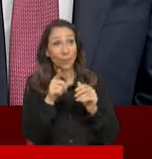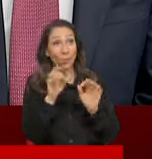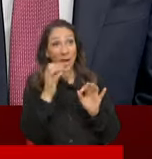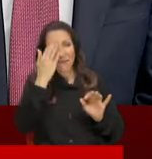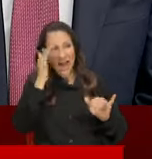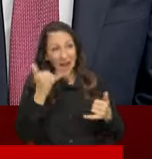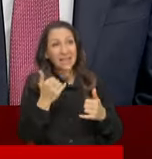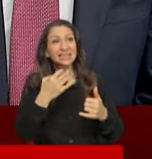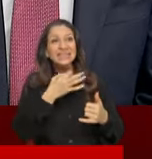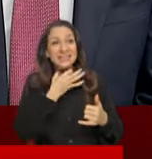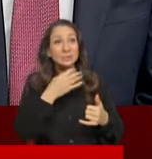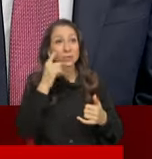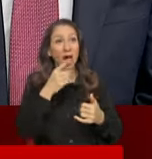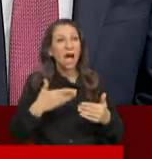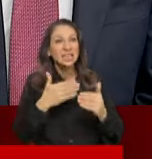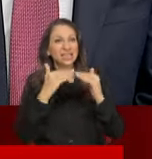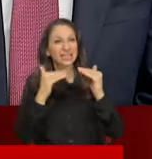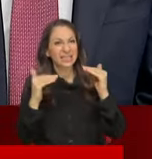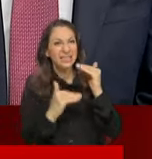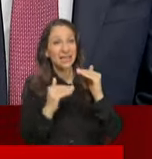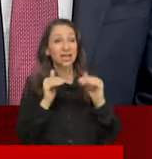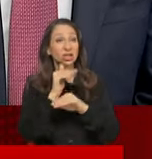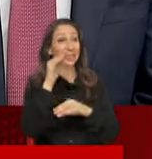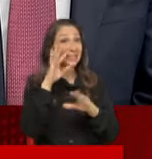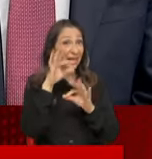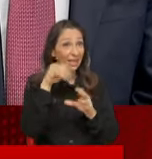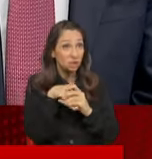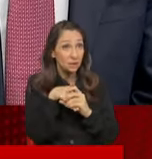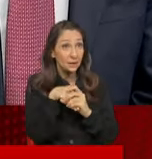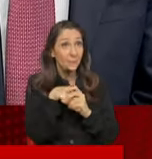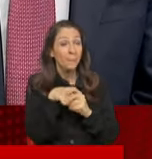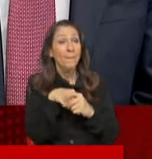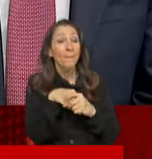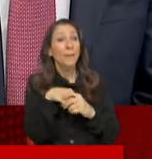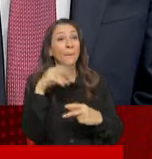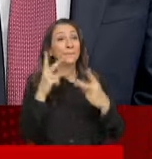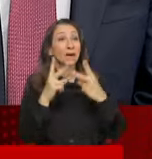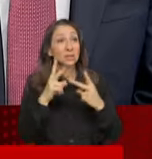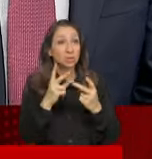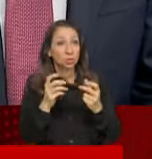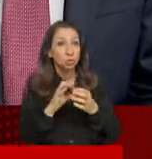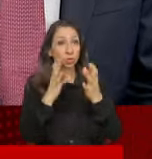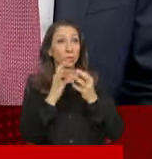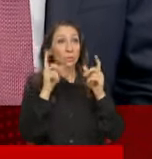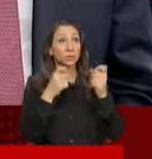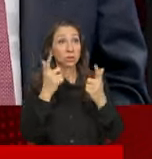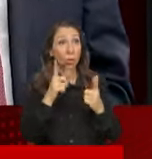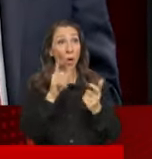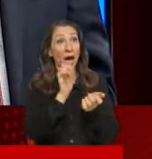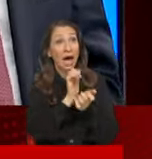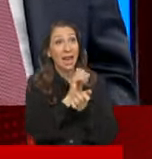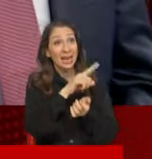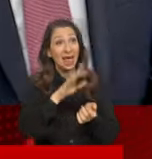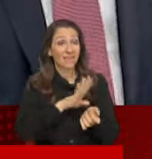Yokluk ve yoksulluk içinde işte açlık sınırının altında yaşayan insanlar için böyle bir takım adımlar atmaya çalışıyorsunuz ya da o ailelerin